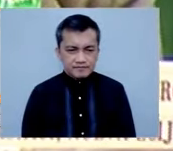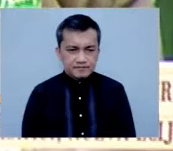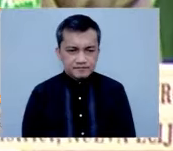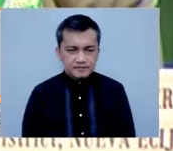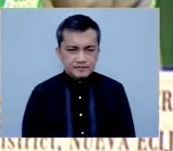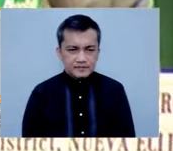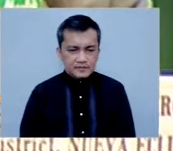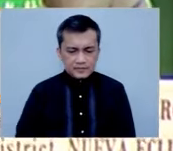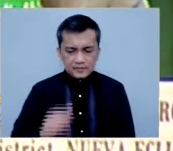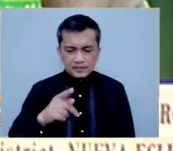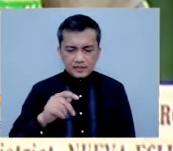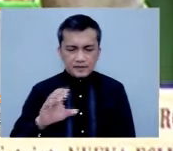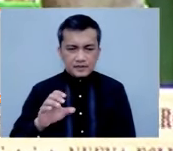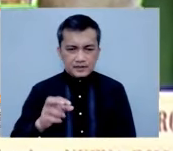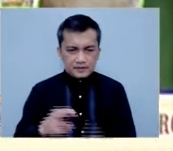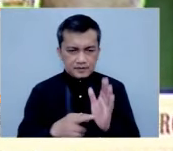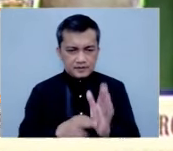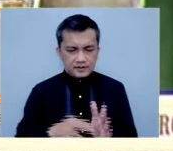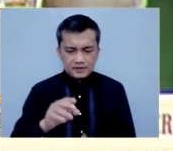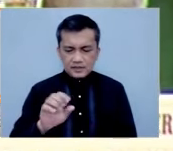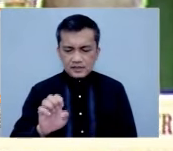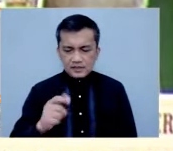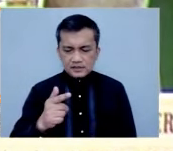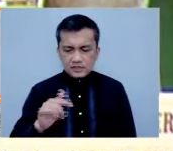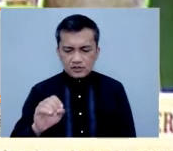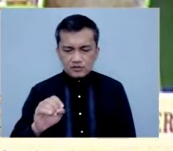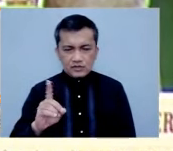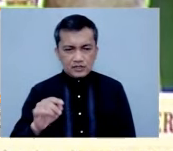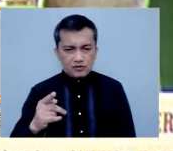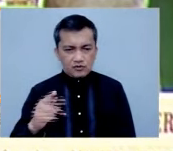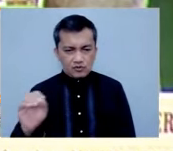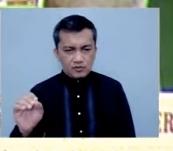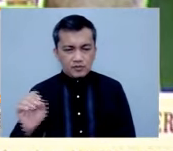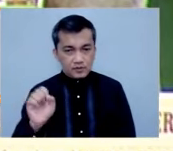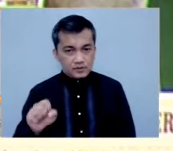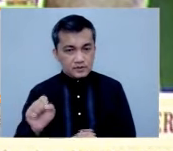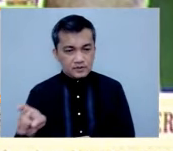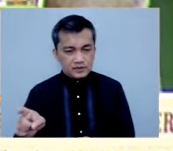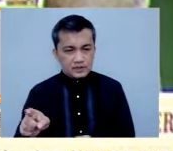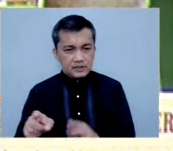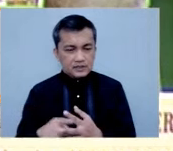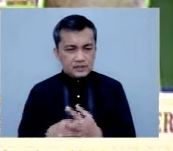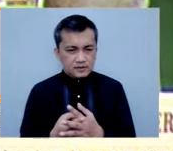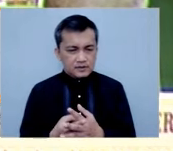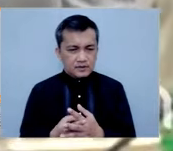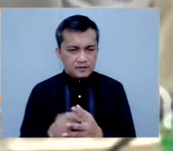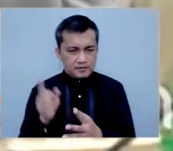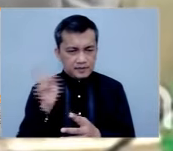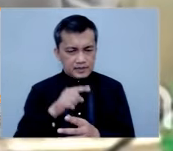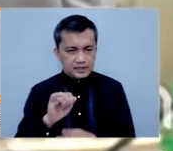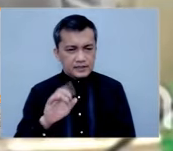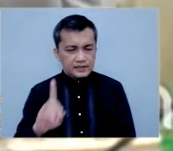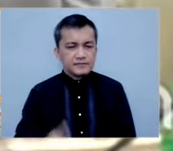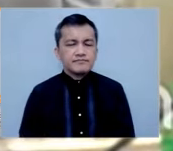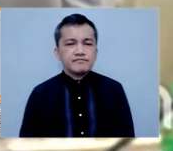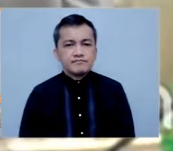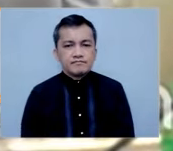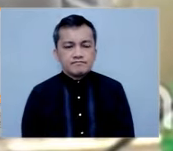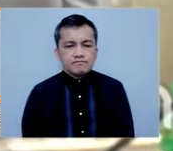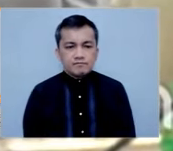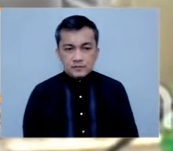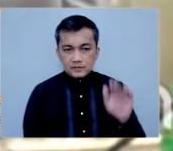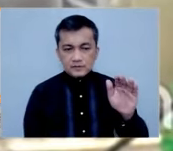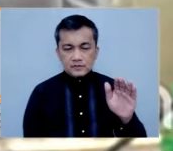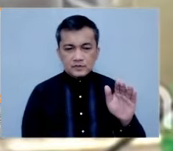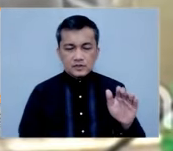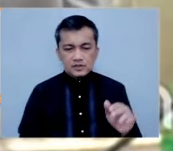APEC Party Leader Representative Sergio Dagook, posibleng dyan din daw kasi nagmumula ang mga peking ID. Panawagan naman United